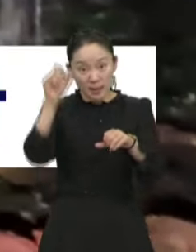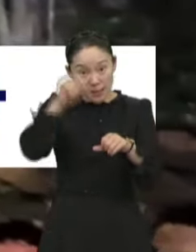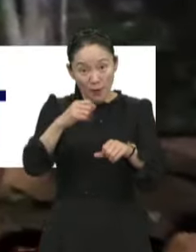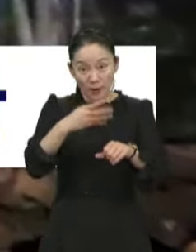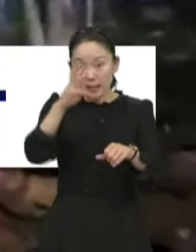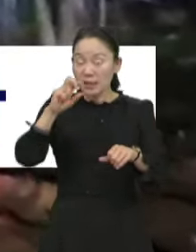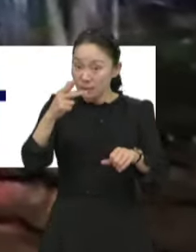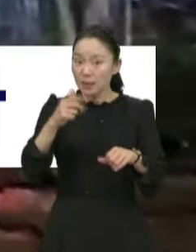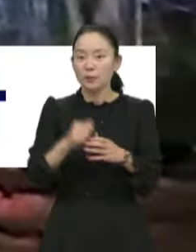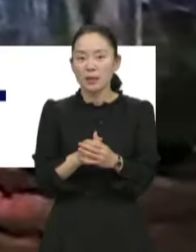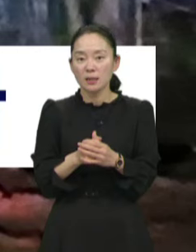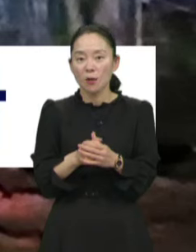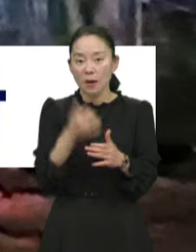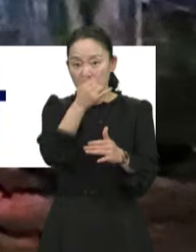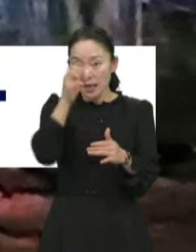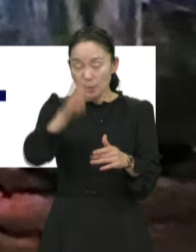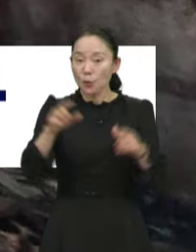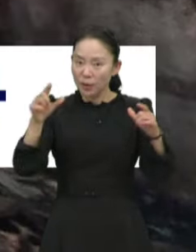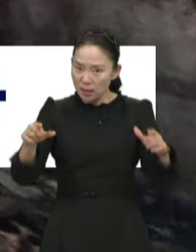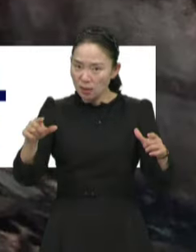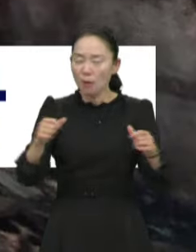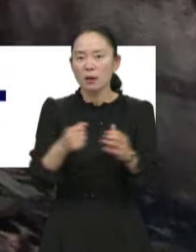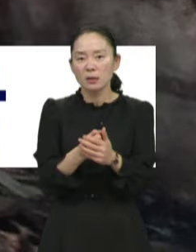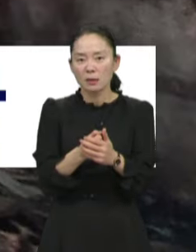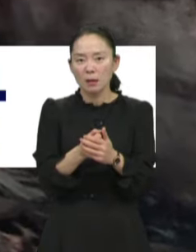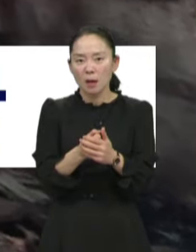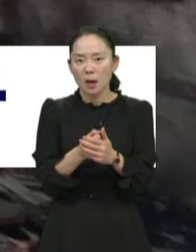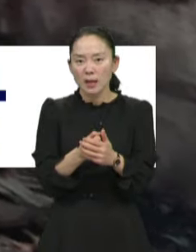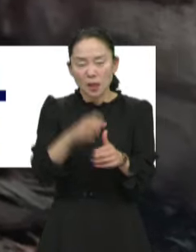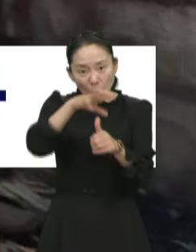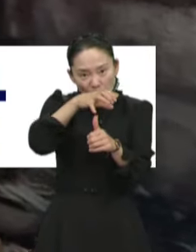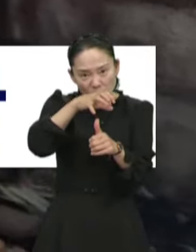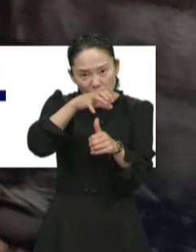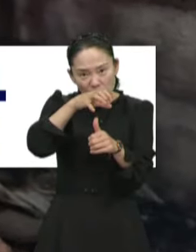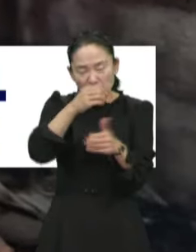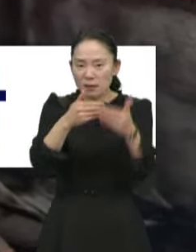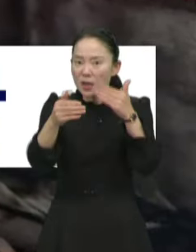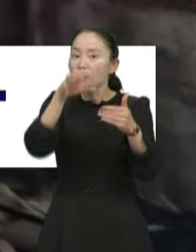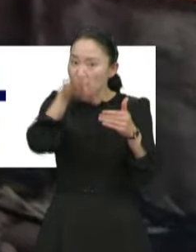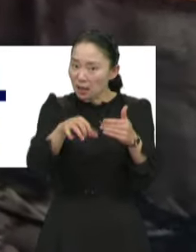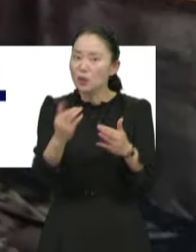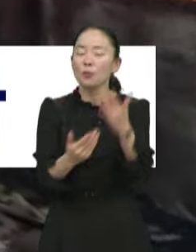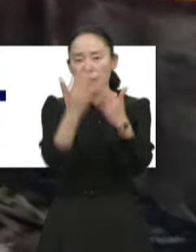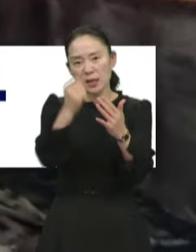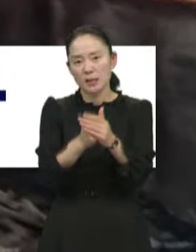4시 47분쯤엔 세종시 금남면 금천리의 한 표고버섯 체험장에서 불이 나